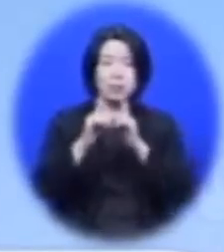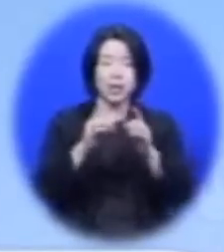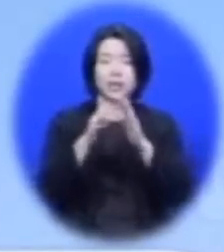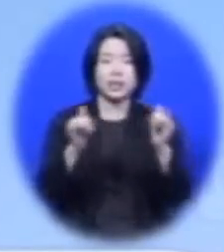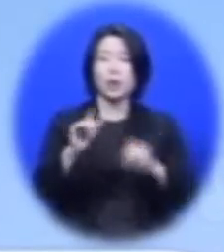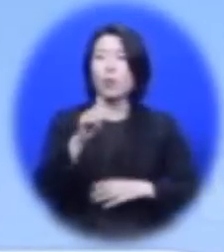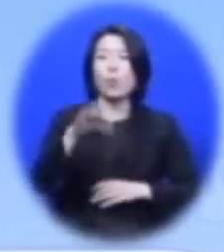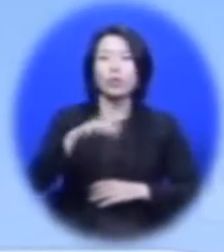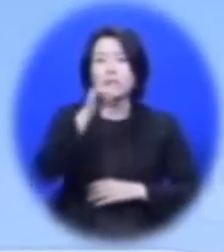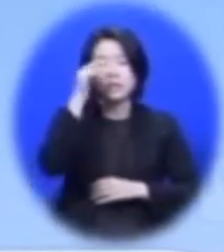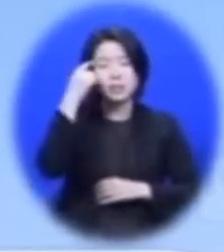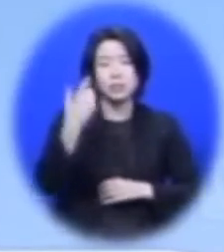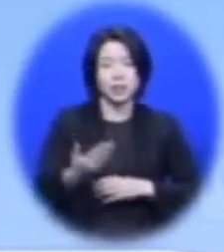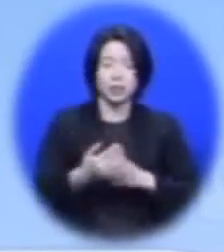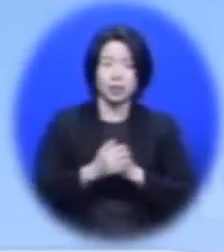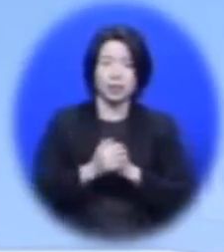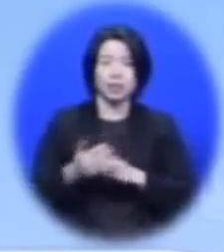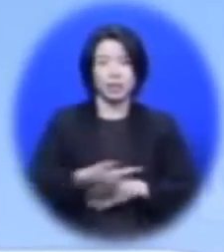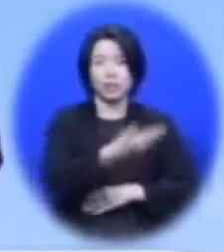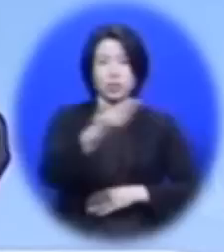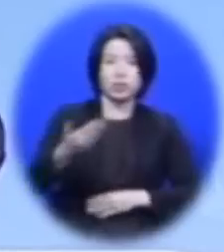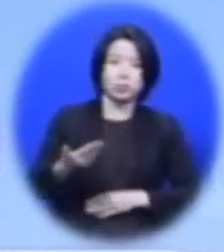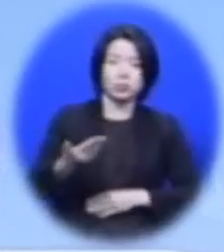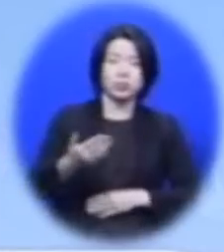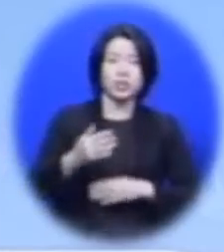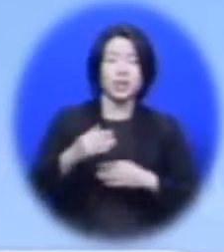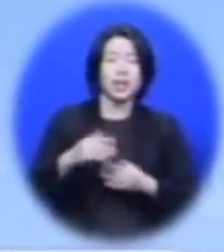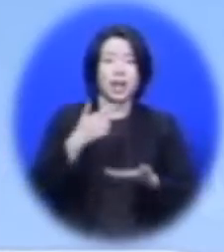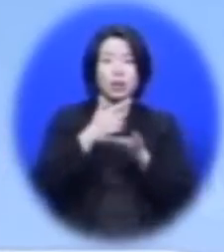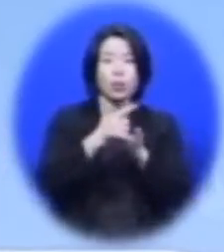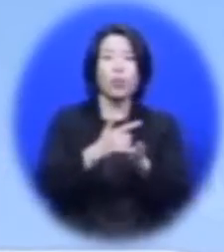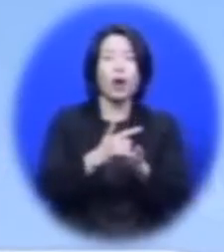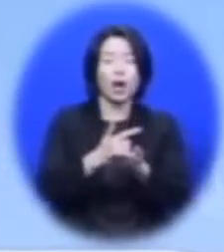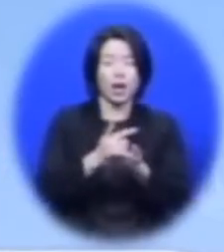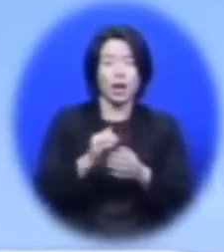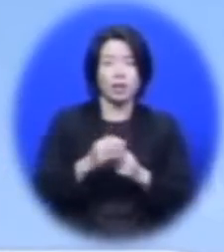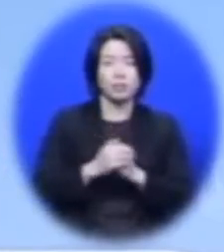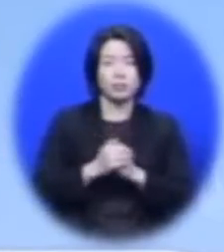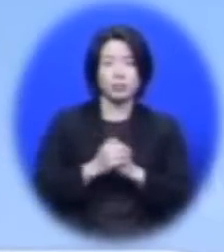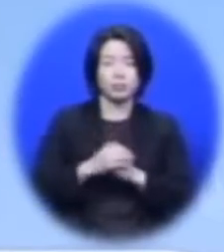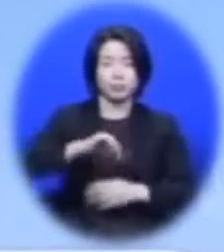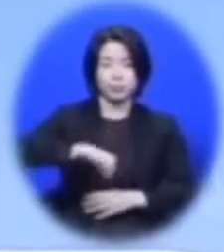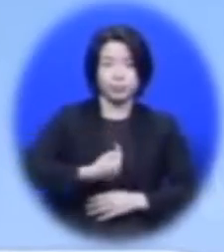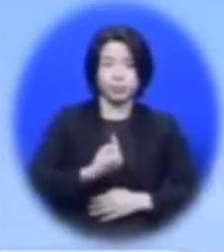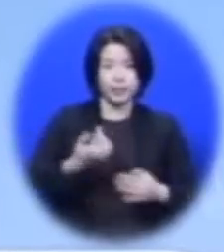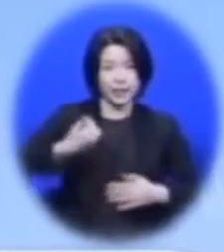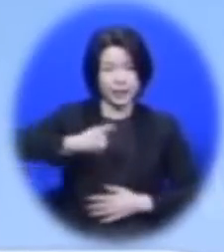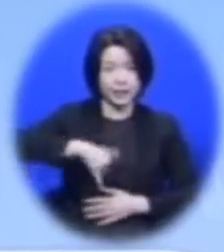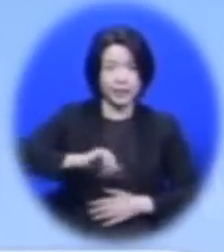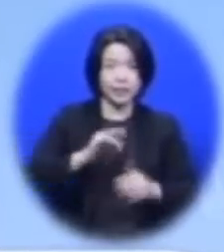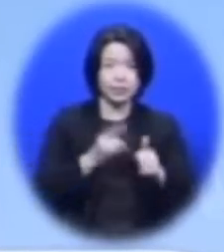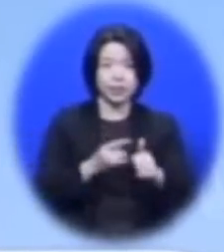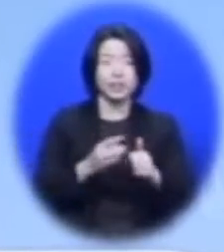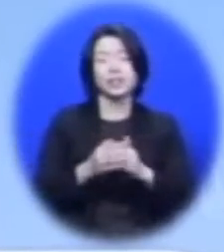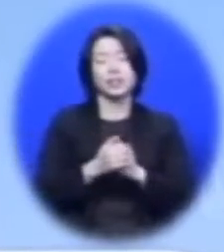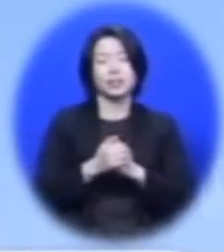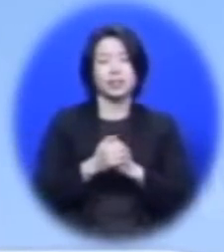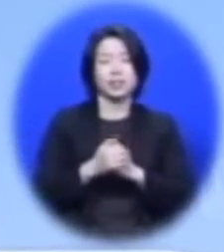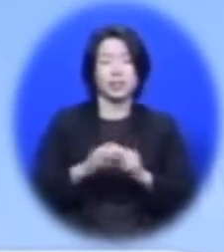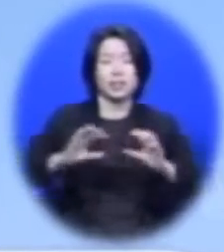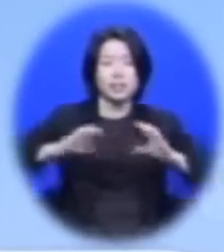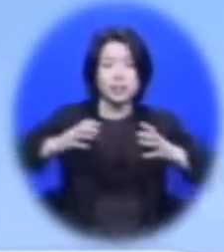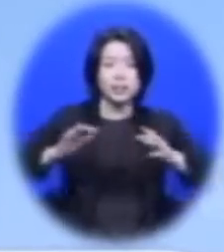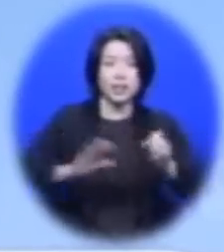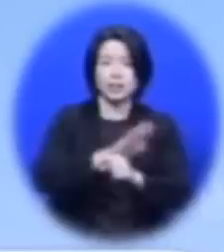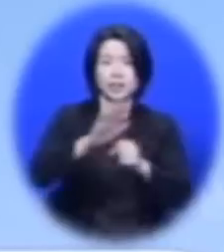있어요? 여러분, 노아가 자기 자녀들에게